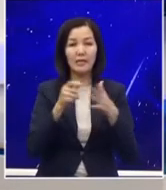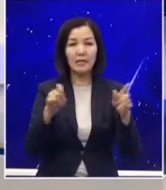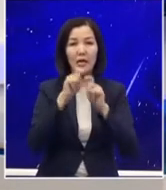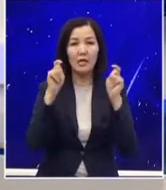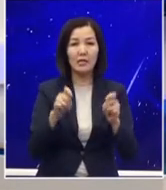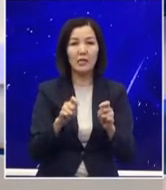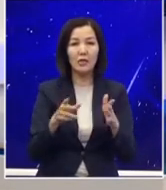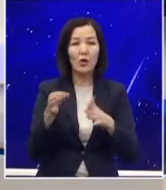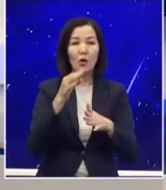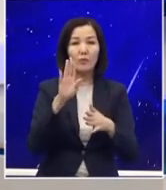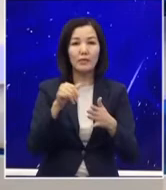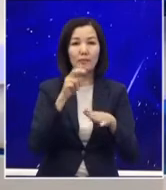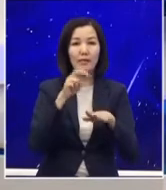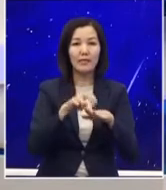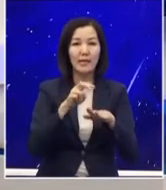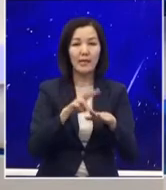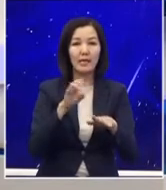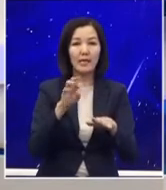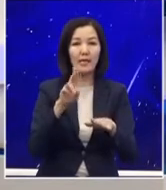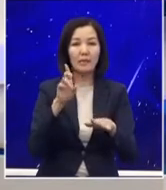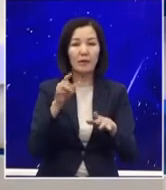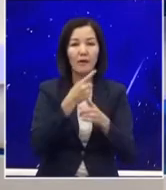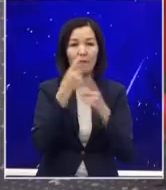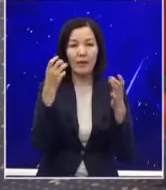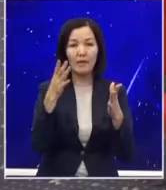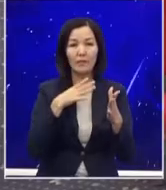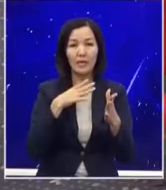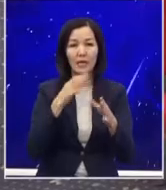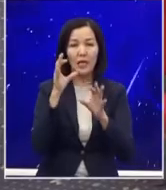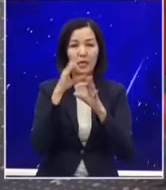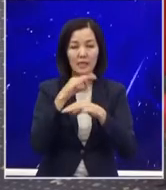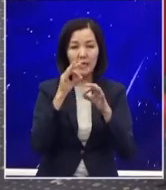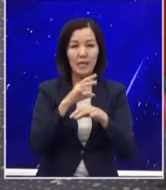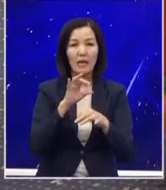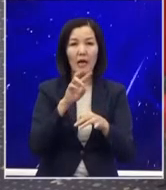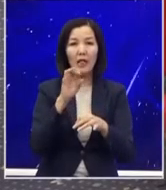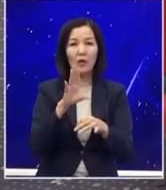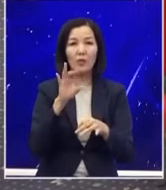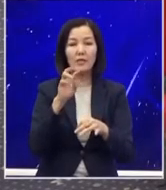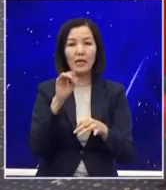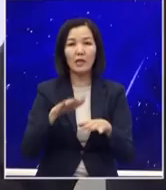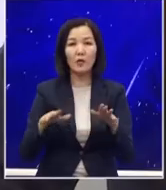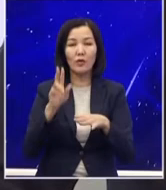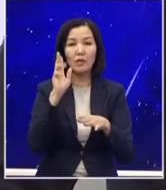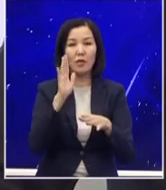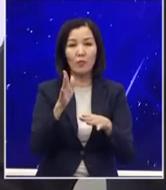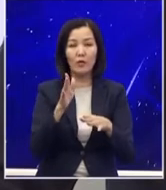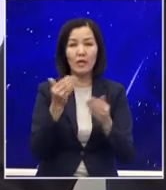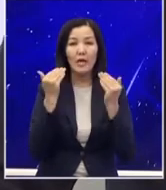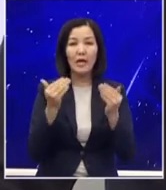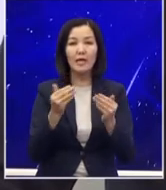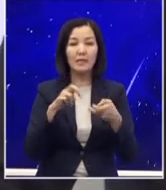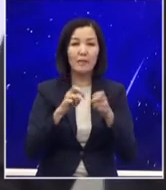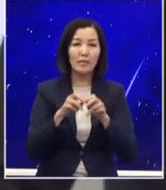облыстың бас дәрігері Өмірзақ Ниязбеков мәлімдеді. Айтуынша, зертхана Алагөл немесе Сарқан ауданында болады. Қазір осы мәселені